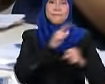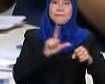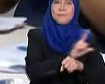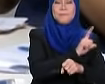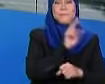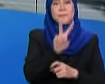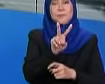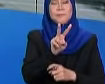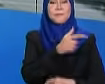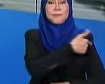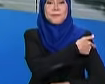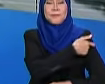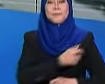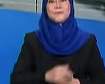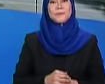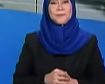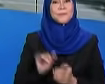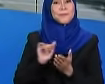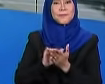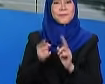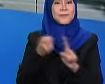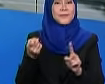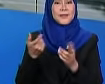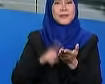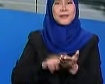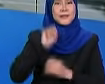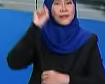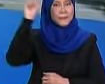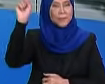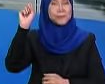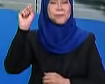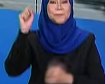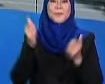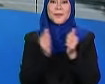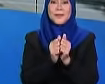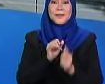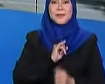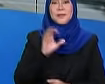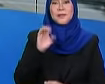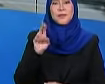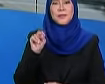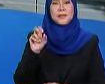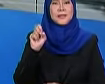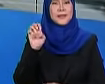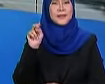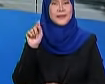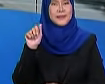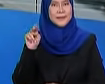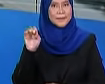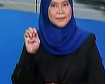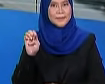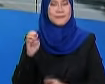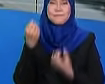lengkap segera perkembangan dari negeri dibawa Bayu petang ini bersama saya konstantin pahlawan